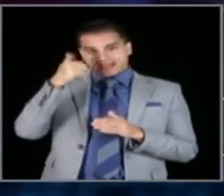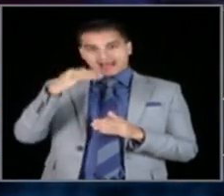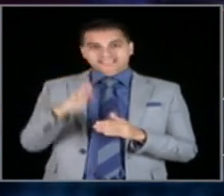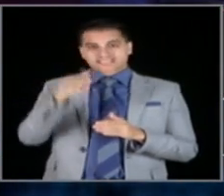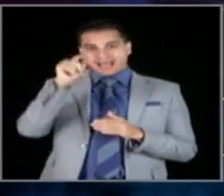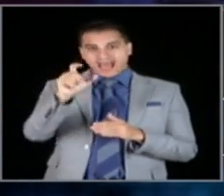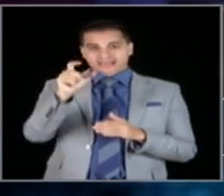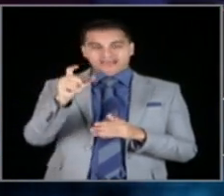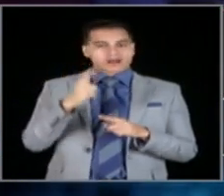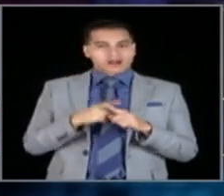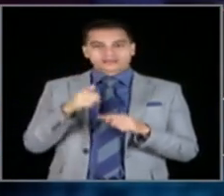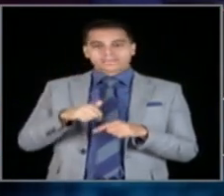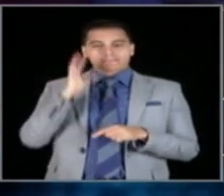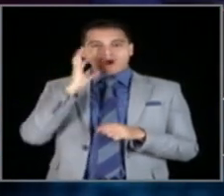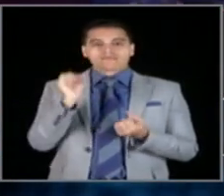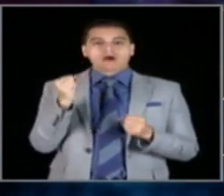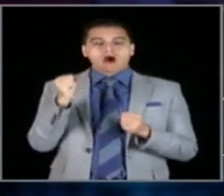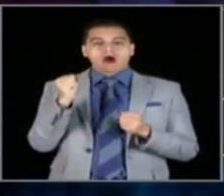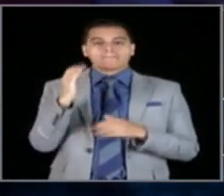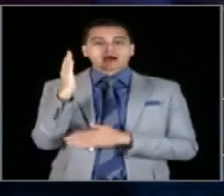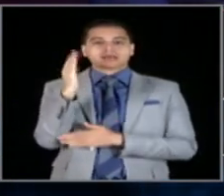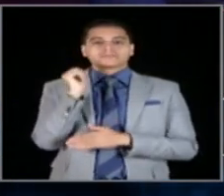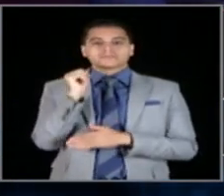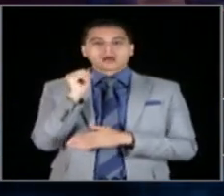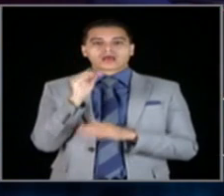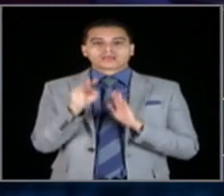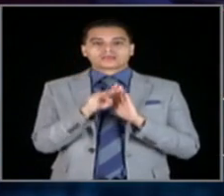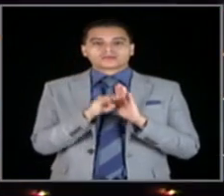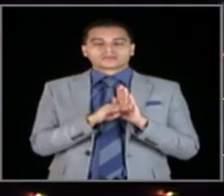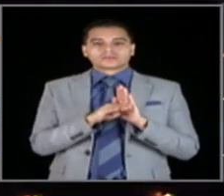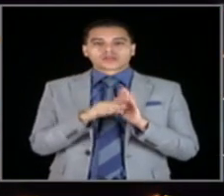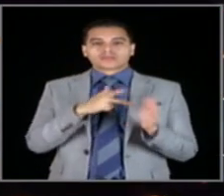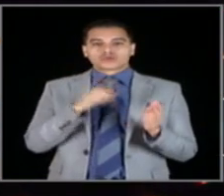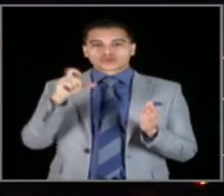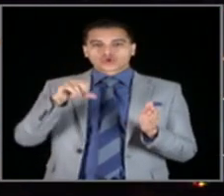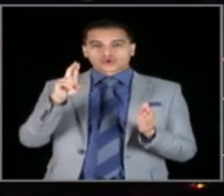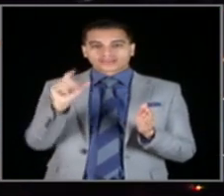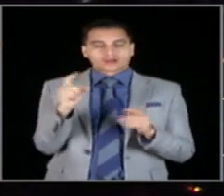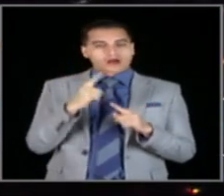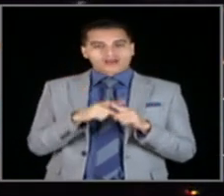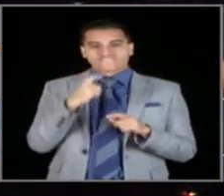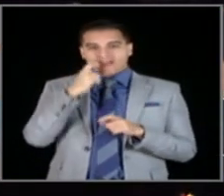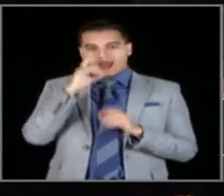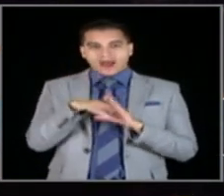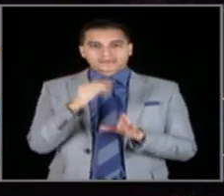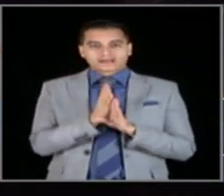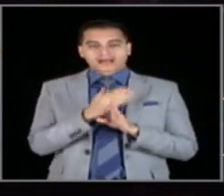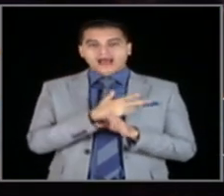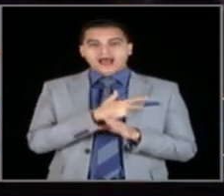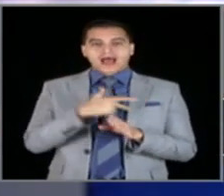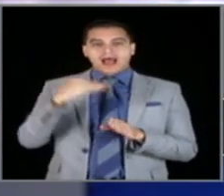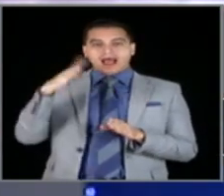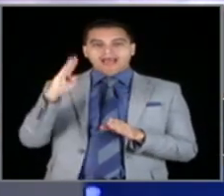غلط. ما هي وحدة قياس الطاقة وفقا للنظام الدولي للوحدات؟ نيوتن. غلط. فنان راحل قام بدور حكيم في